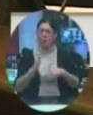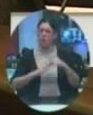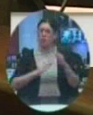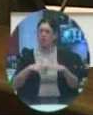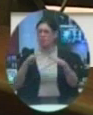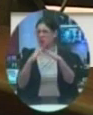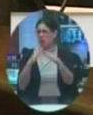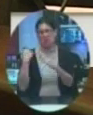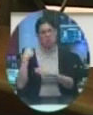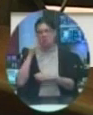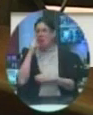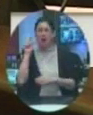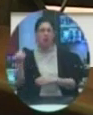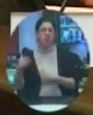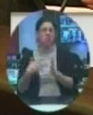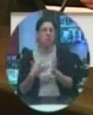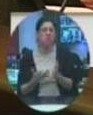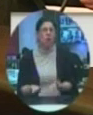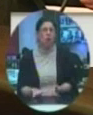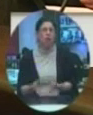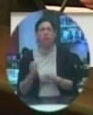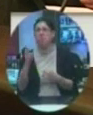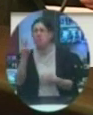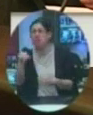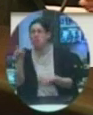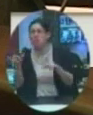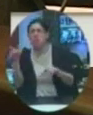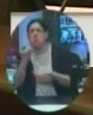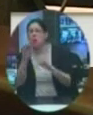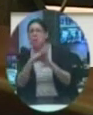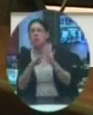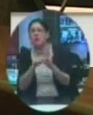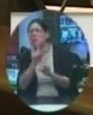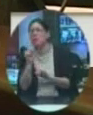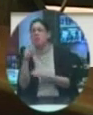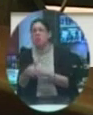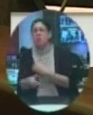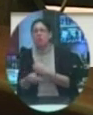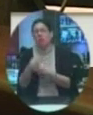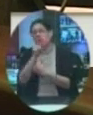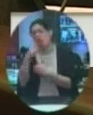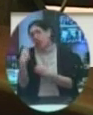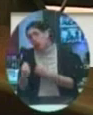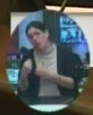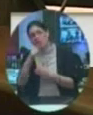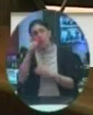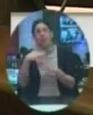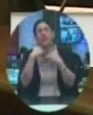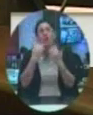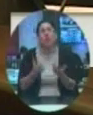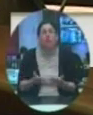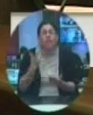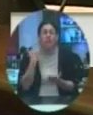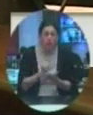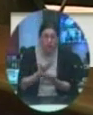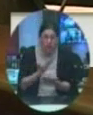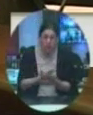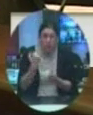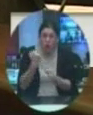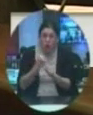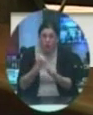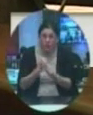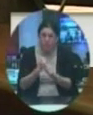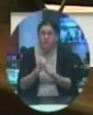רואה שאתם באים לבדוק האם יש שם שוהים בלתי חוקיים, ויכול להיות שזה טוב ויכול להיות שזה לא טוב, אבל העובדה שאתם עושים את המיפויים